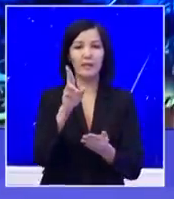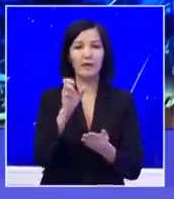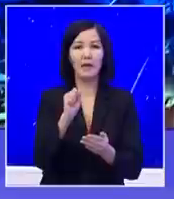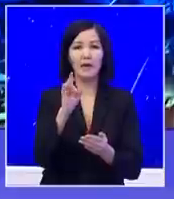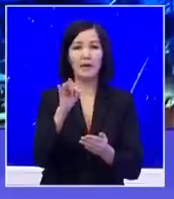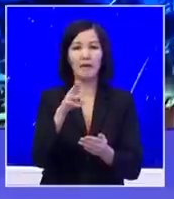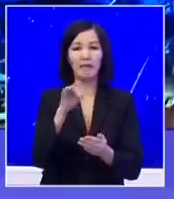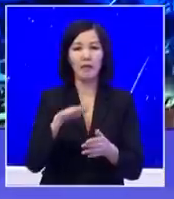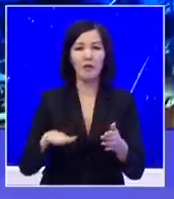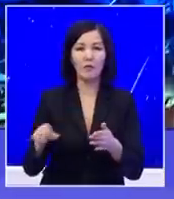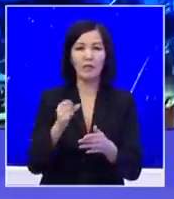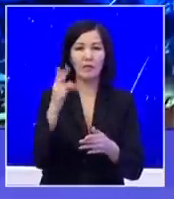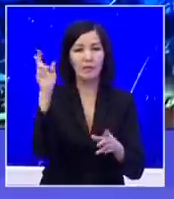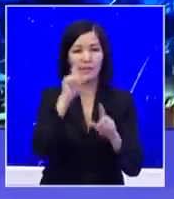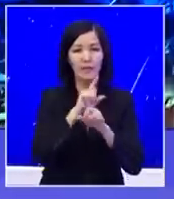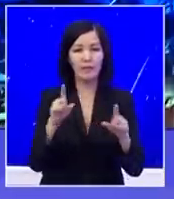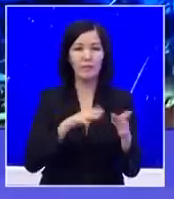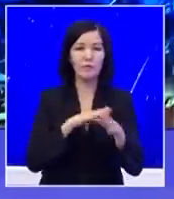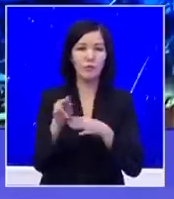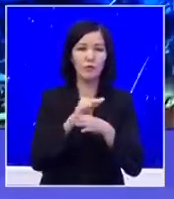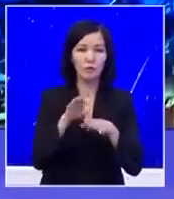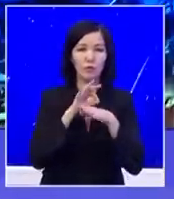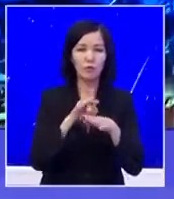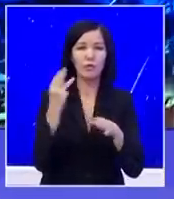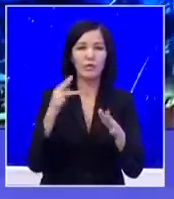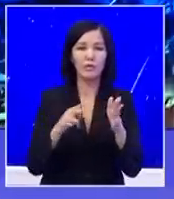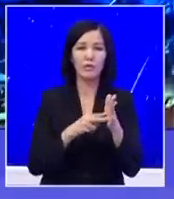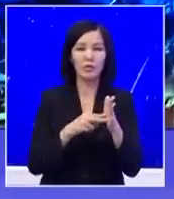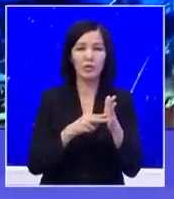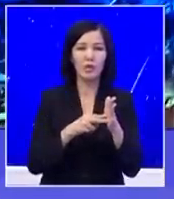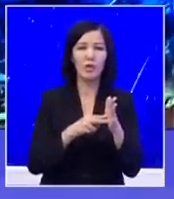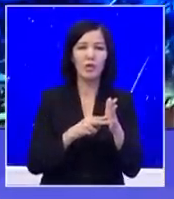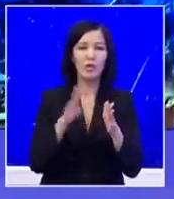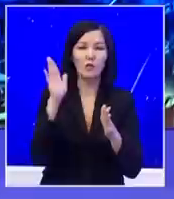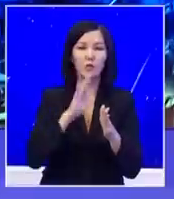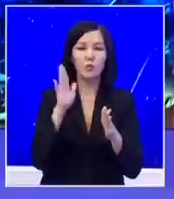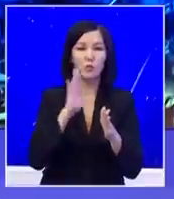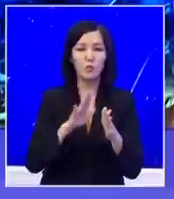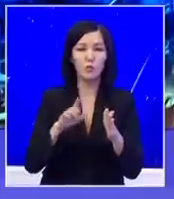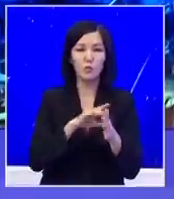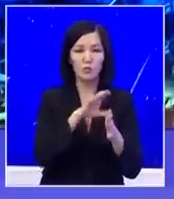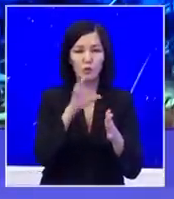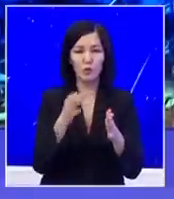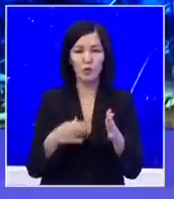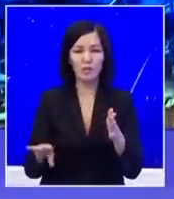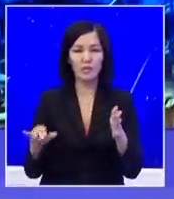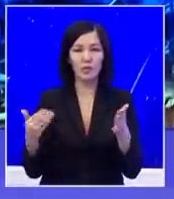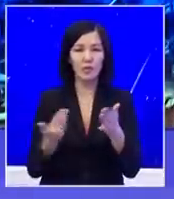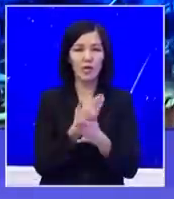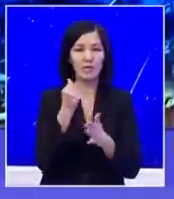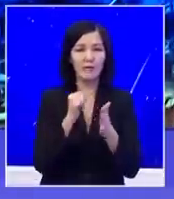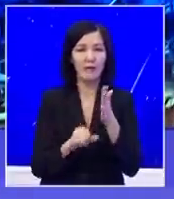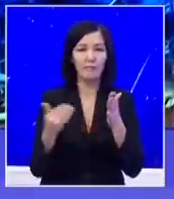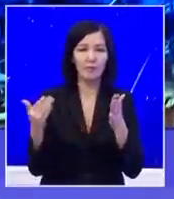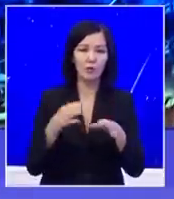Биыл Қаратал ауданында бірнеше білім мекемесі күрделі жөндеуден өтеді. 47 көшенің су жүйесі жаңартылады. 60-тан